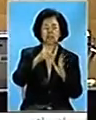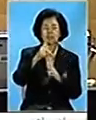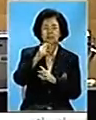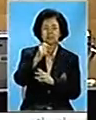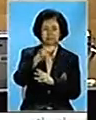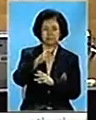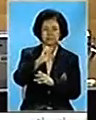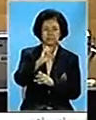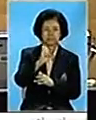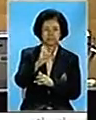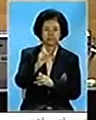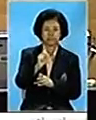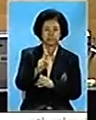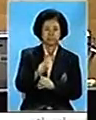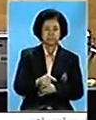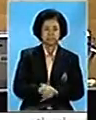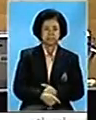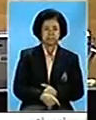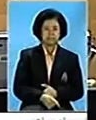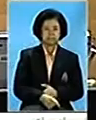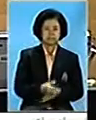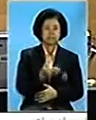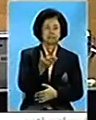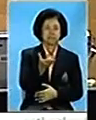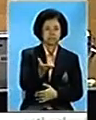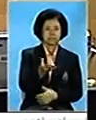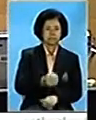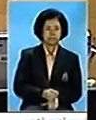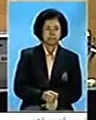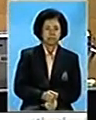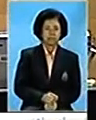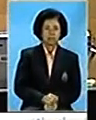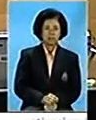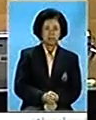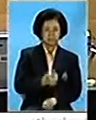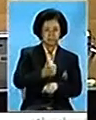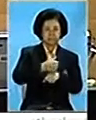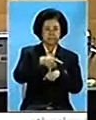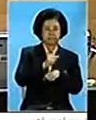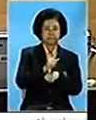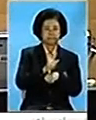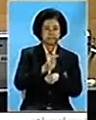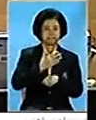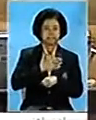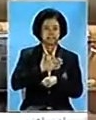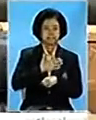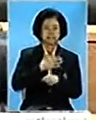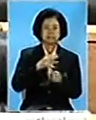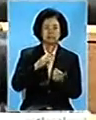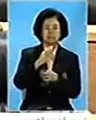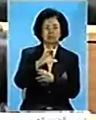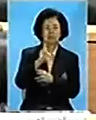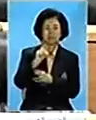ารอข้างหลังนะเชิญคุณหมอครับ ขอบคุณครับท่านประธานครับกราบเรียนท่านประธานสภาที่เคารพกับผมนายแพทย์เชิดชัยตันติ